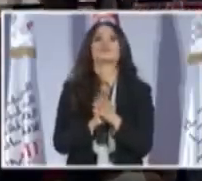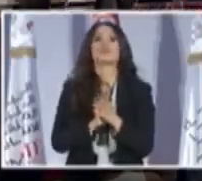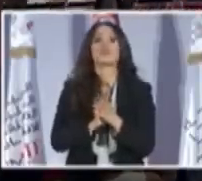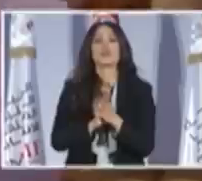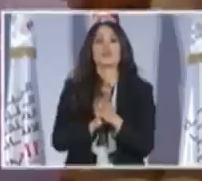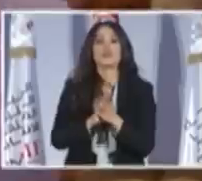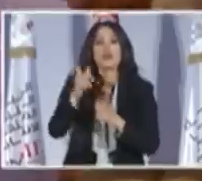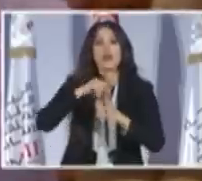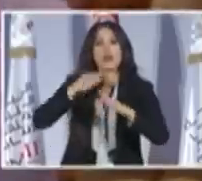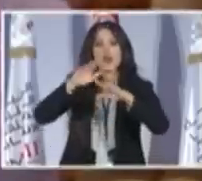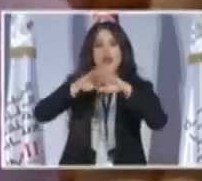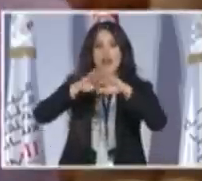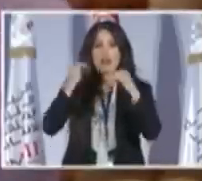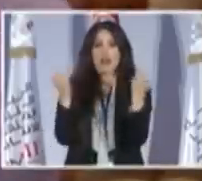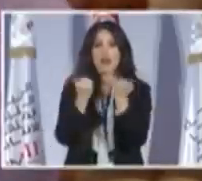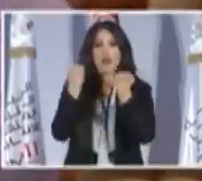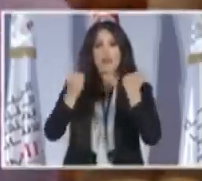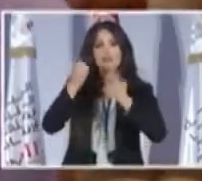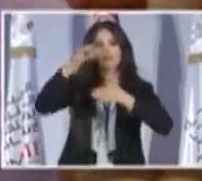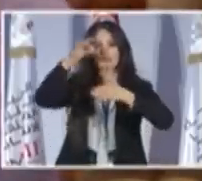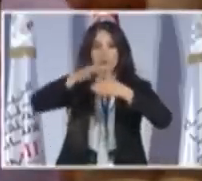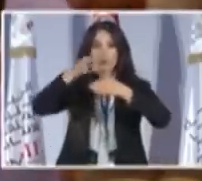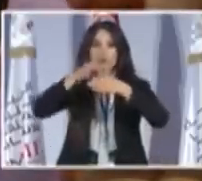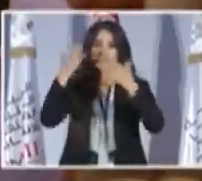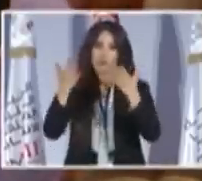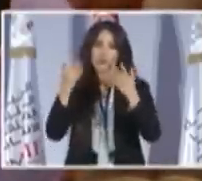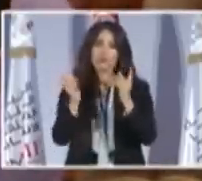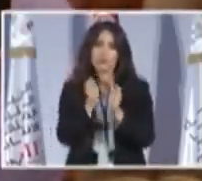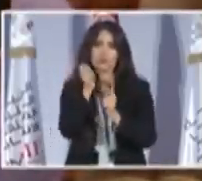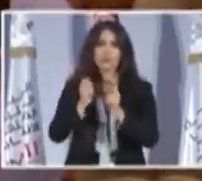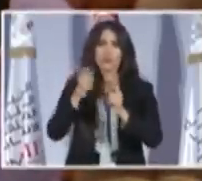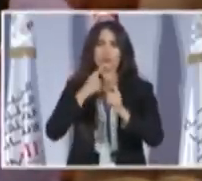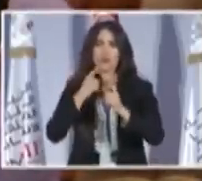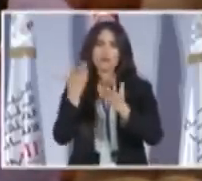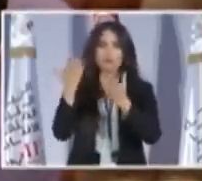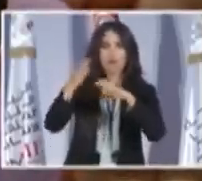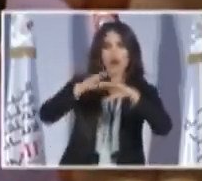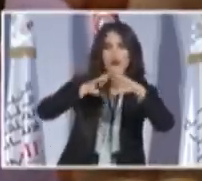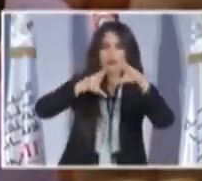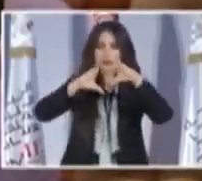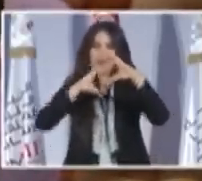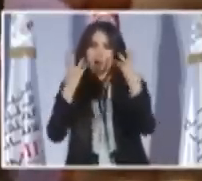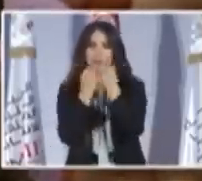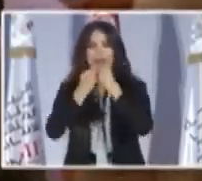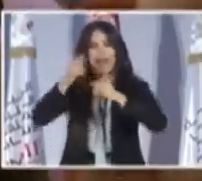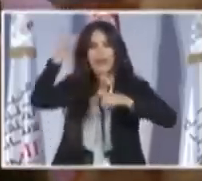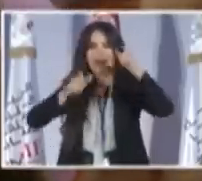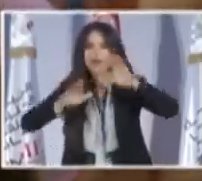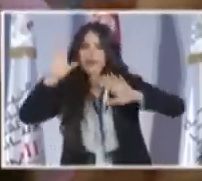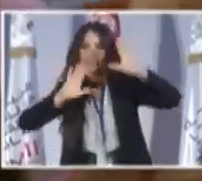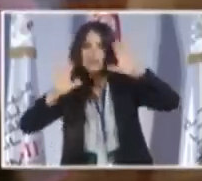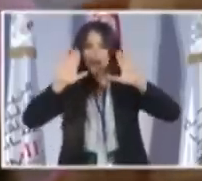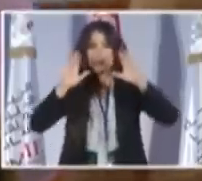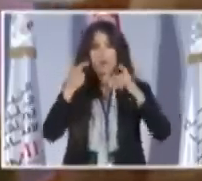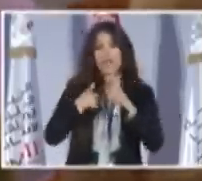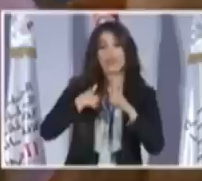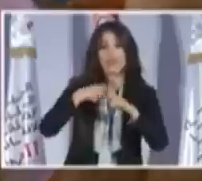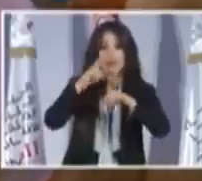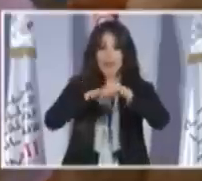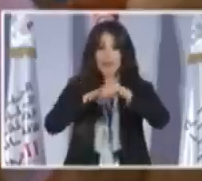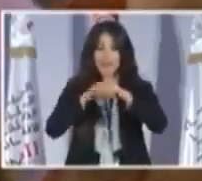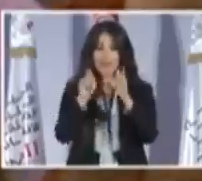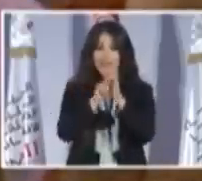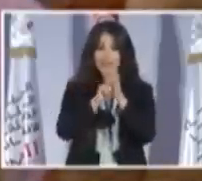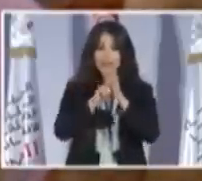الحمله الانتخابيه في العاده نحن نعم الحوارات عادي مع المرشحين لكن تزامن الحمله الانتخابيه